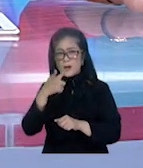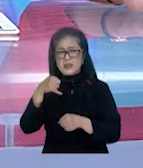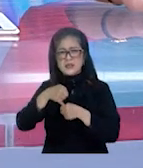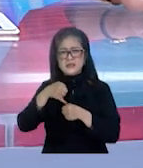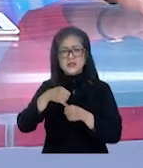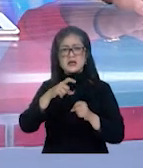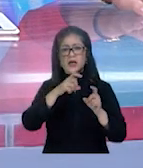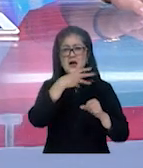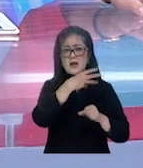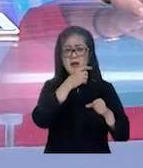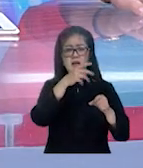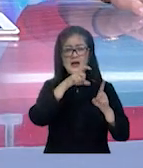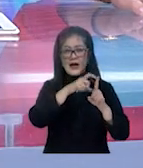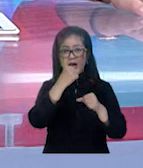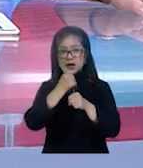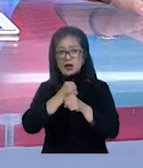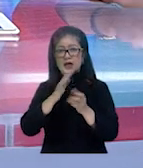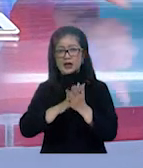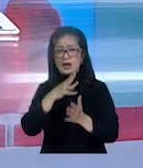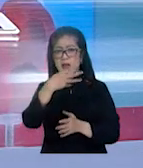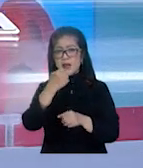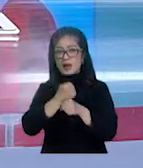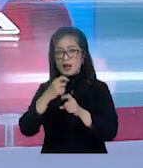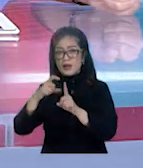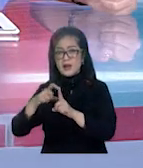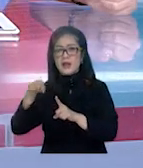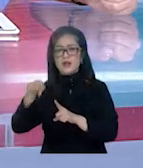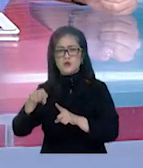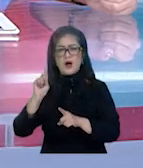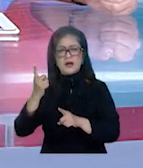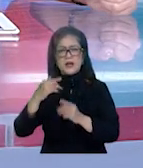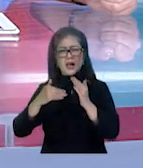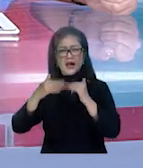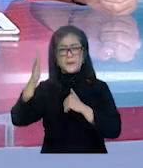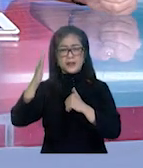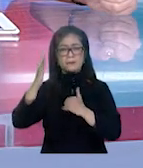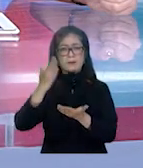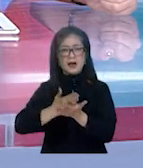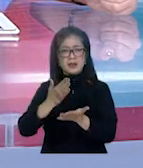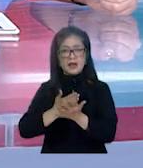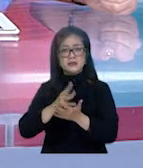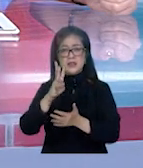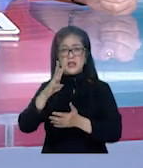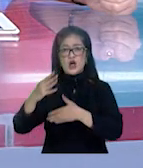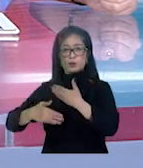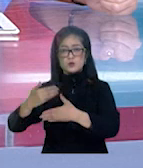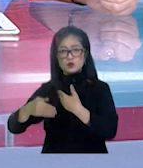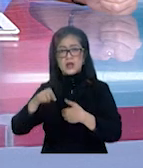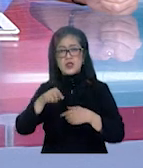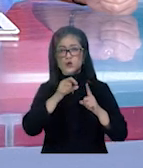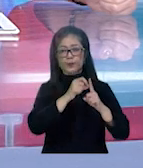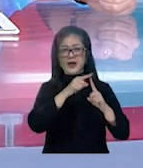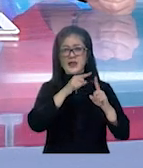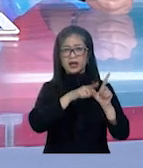mengandung dietilen glikol dan etilen glikol di atas ambang batas. Ketiga perusahaan yakni PT Yarindo Farmatama,